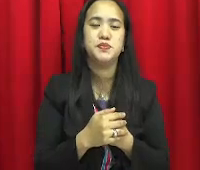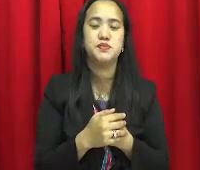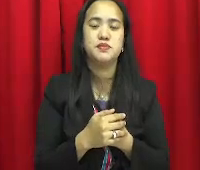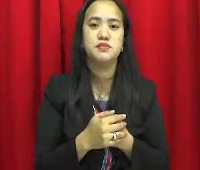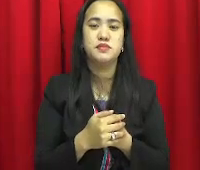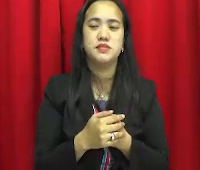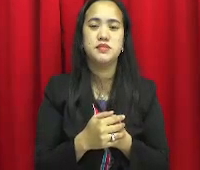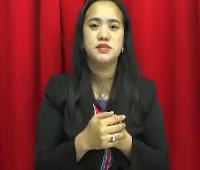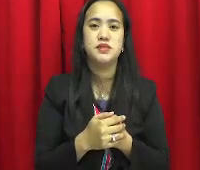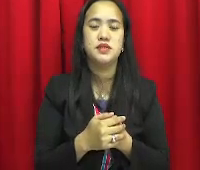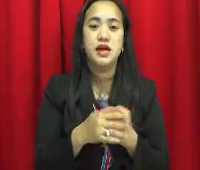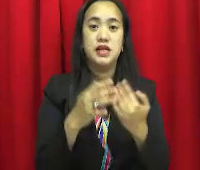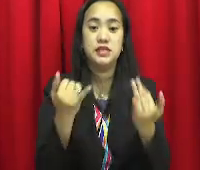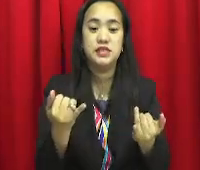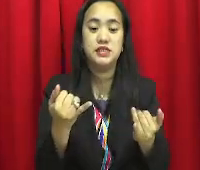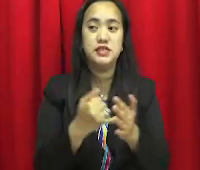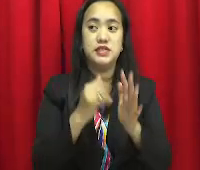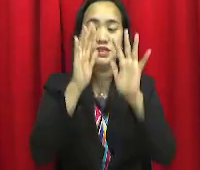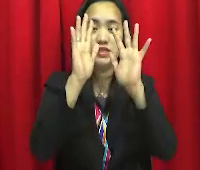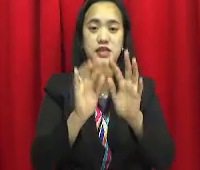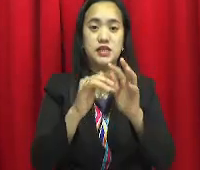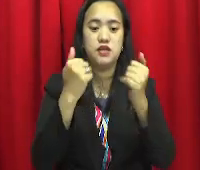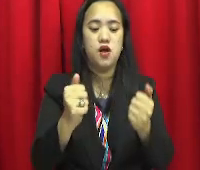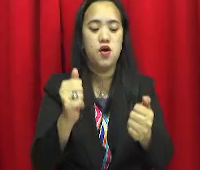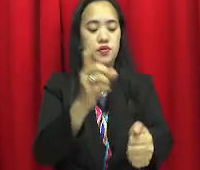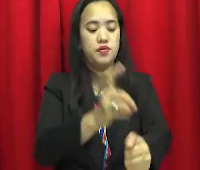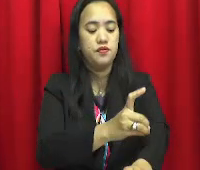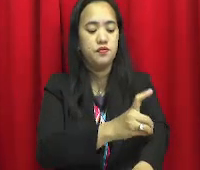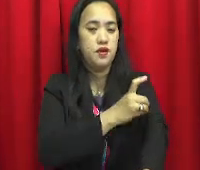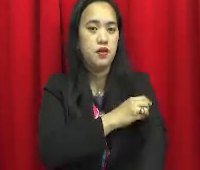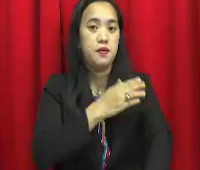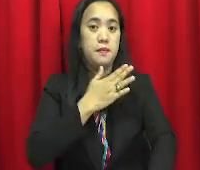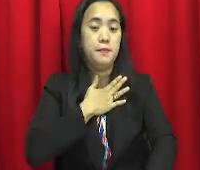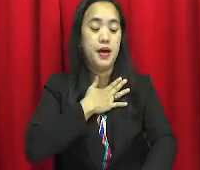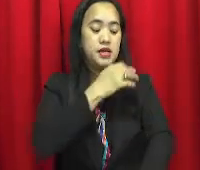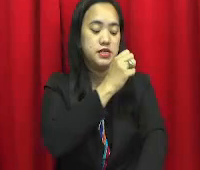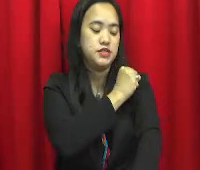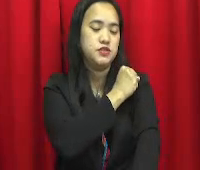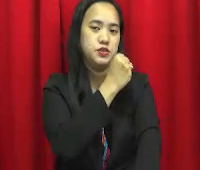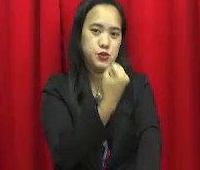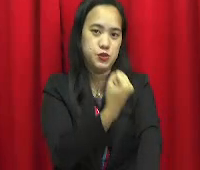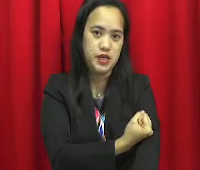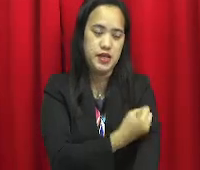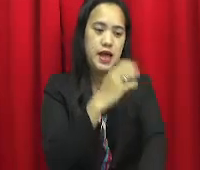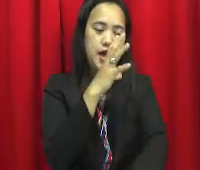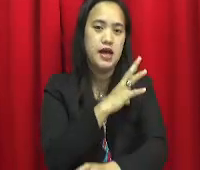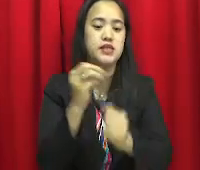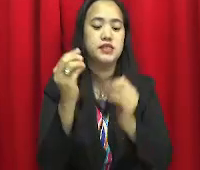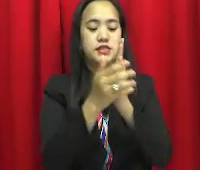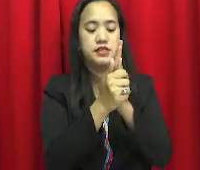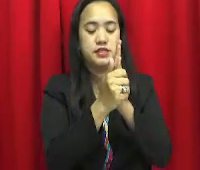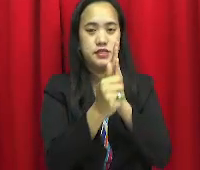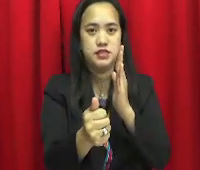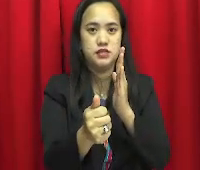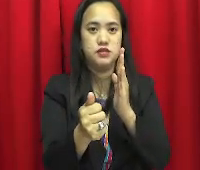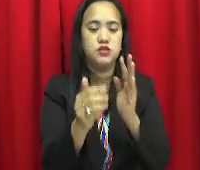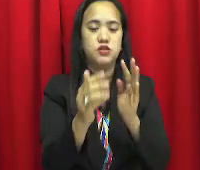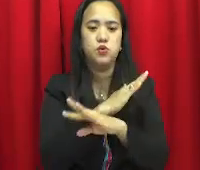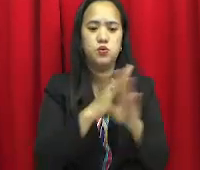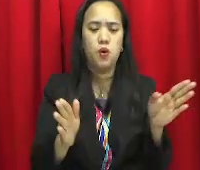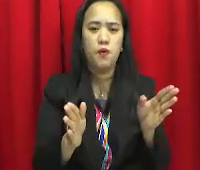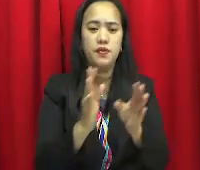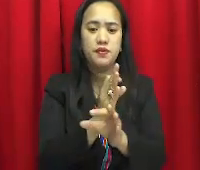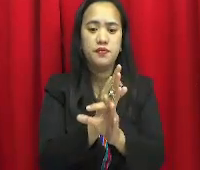Talagang at least na-develop yung lakas ko. Na-develop yung skill ko, mga kapatid. So, ganun yun. Huwag kayong matakot